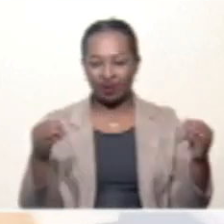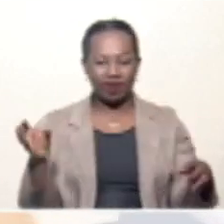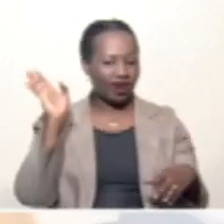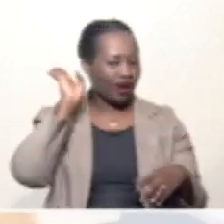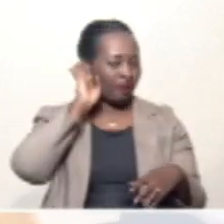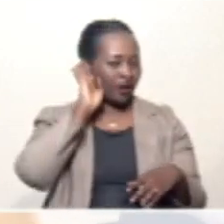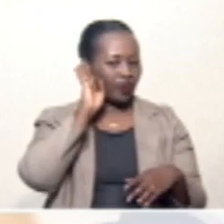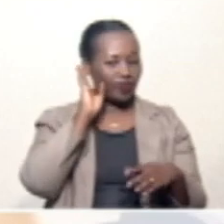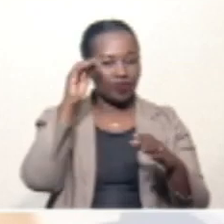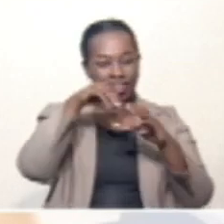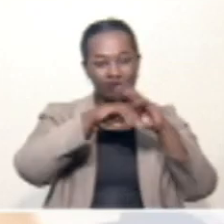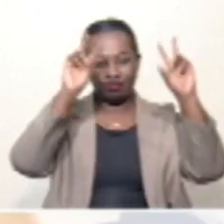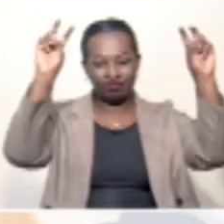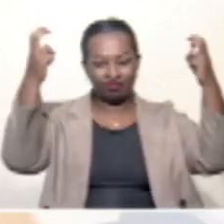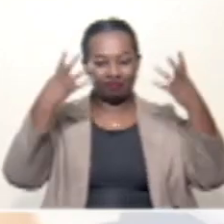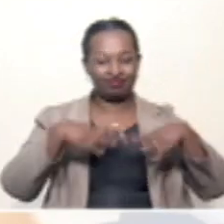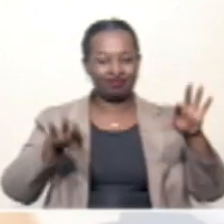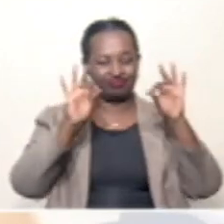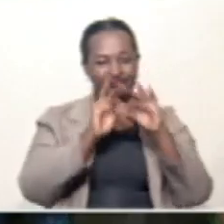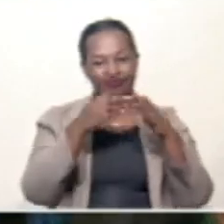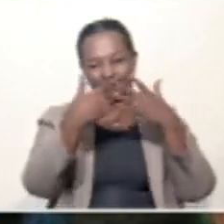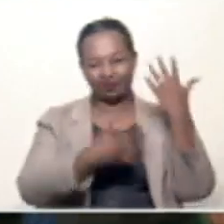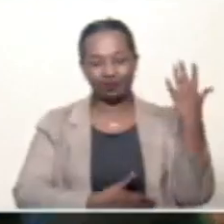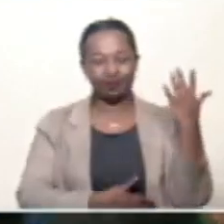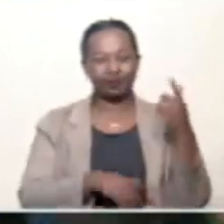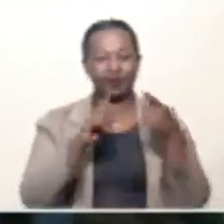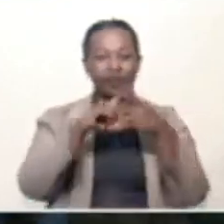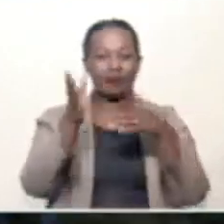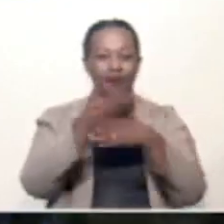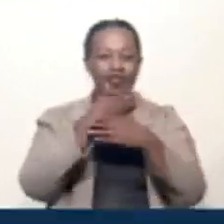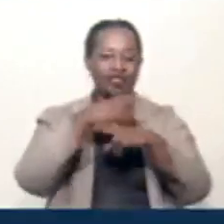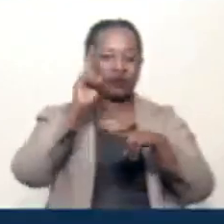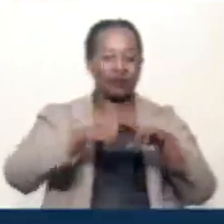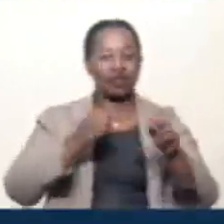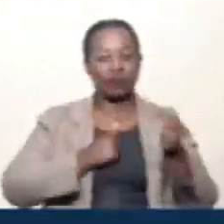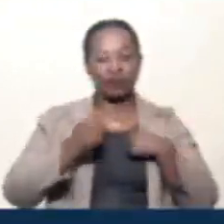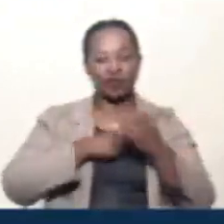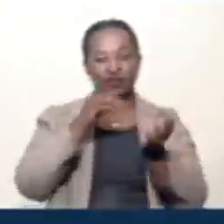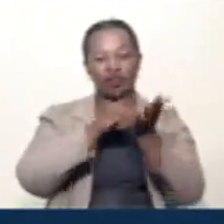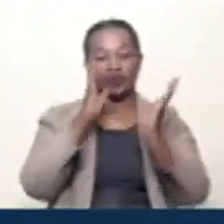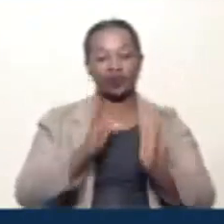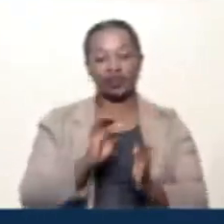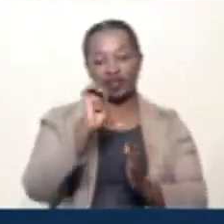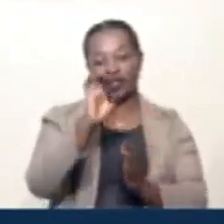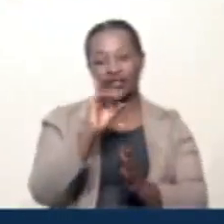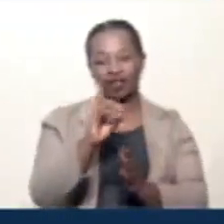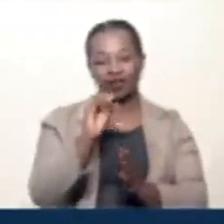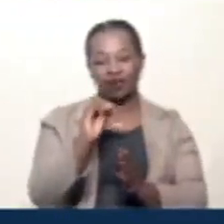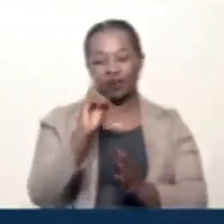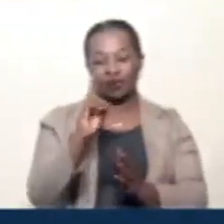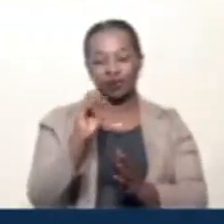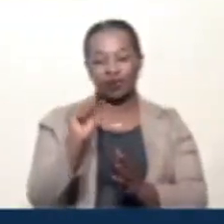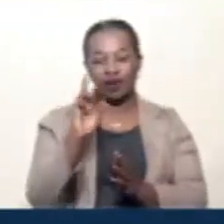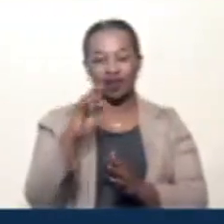ari buze kuba agizwe n'ingingo z'ingenzi zikurikira Minisitiri w'Intebe w'u Rwanda Dr. Doringirente asoza inama Youth